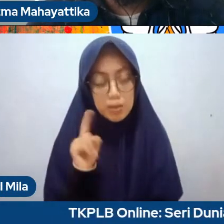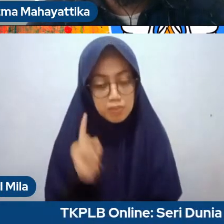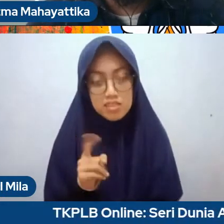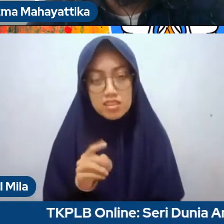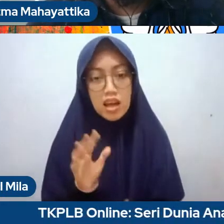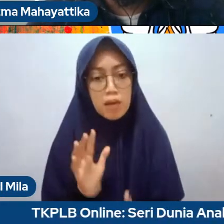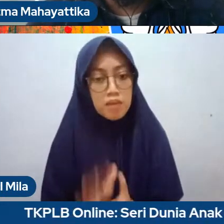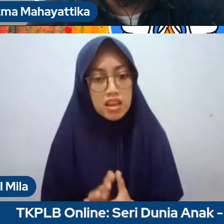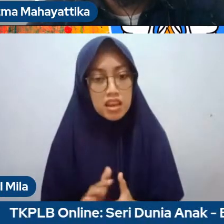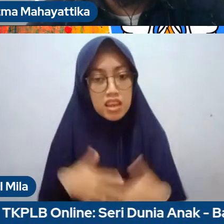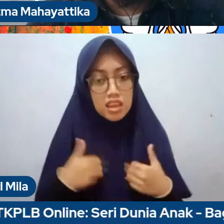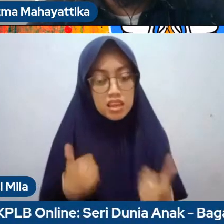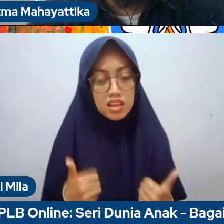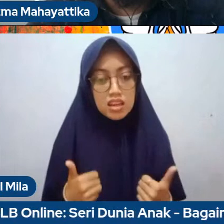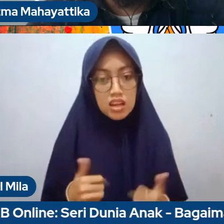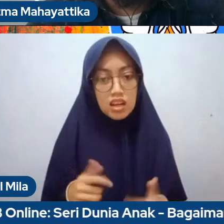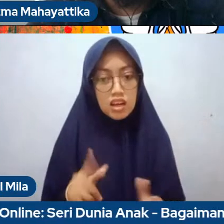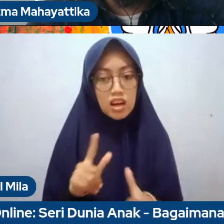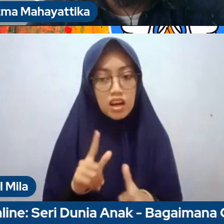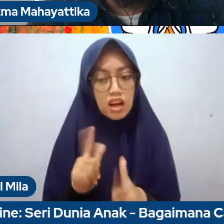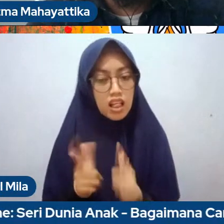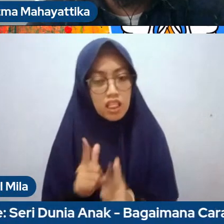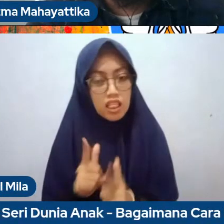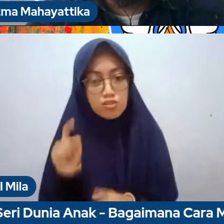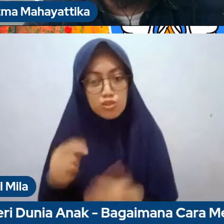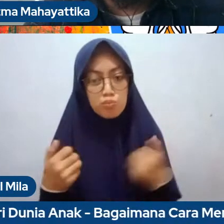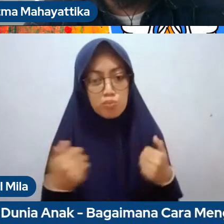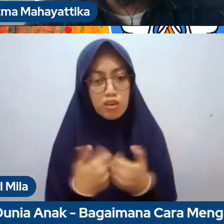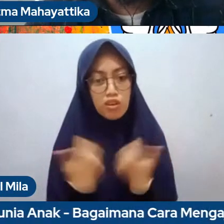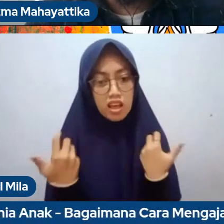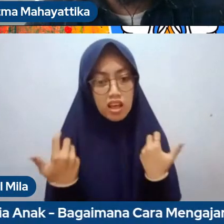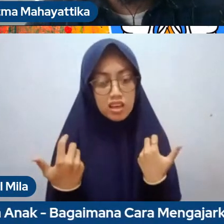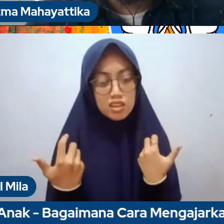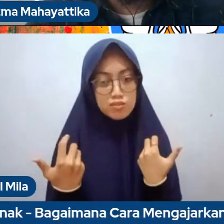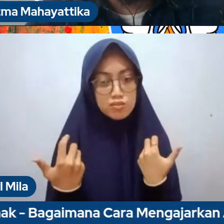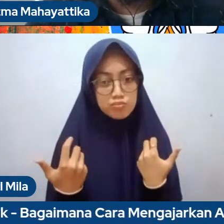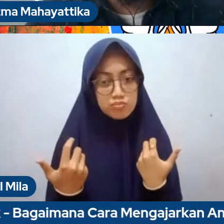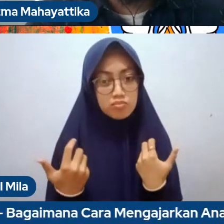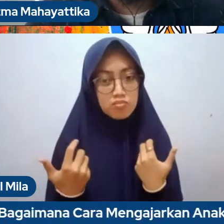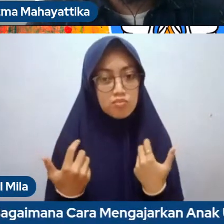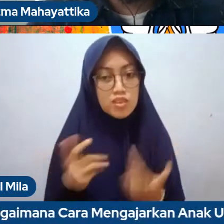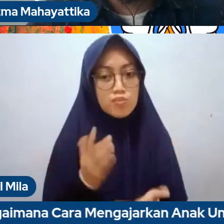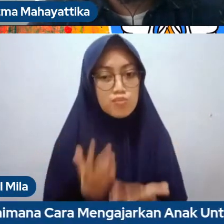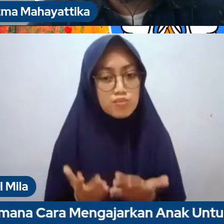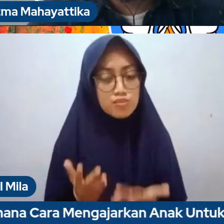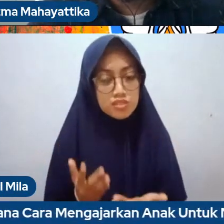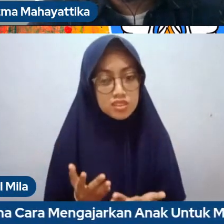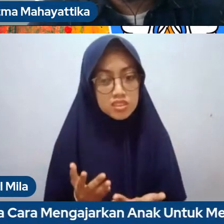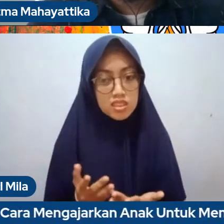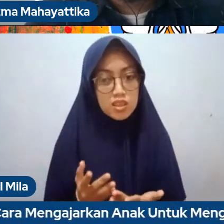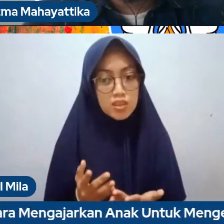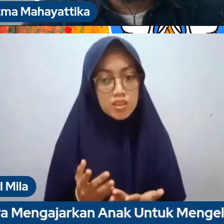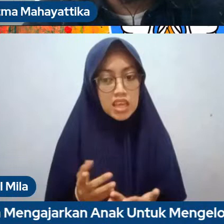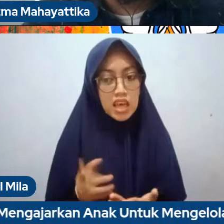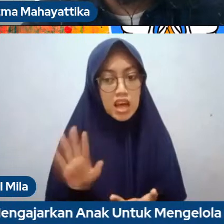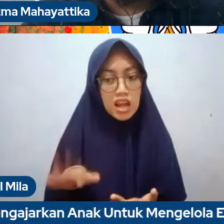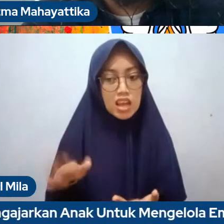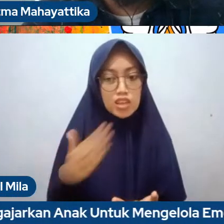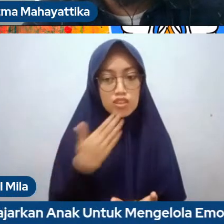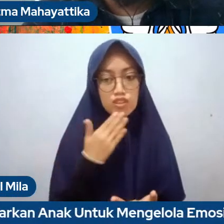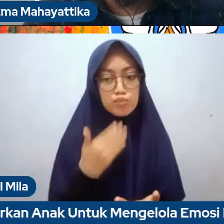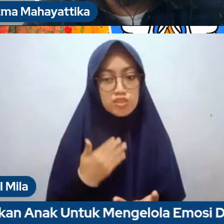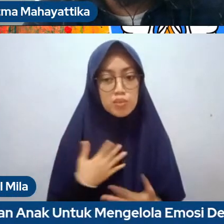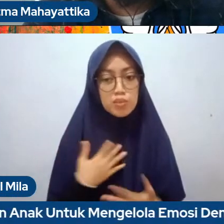kalau yang di reject, yang ditolak, itu dia justru akan atau pernah mengalami perasaan apa peristiwa kehilangan, ditolak. Itu dia